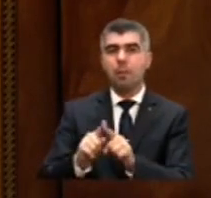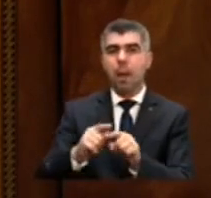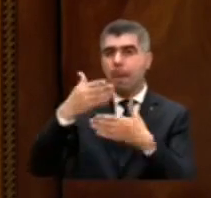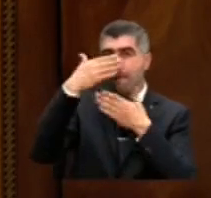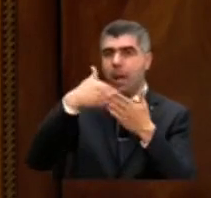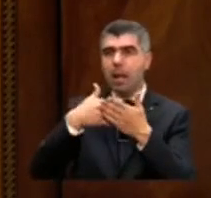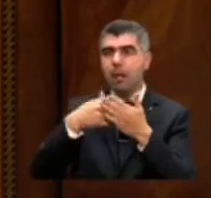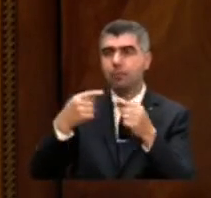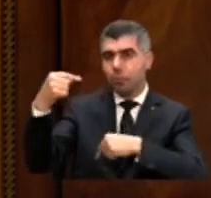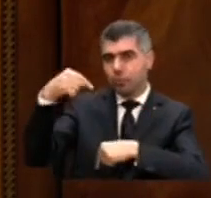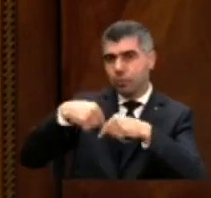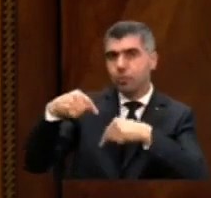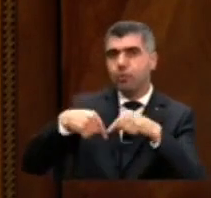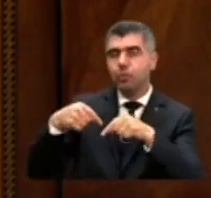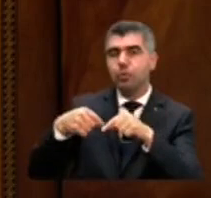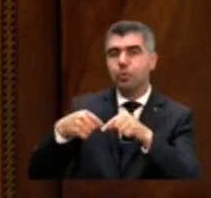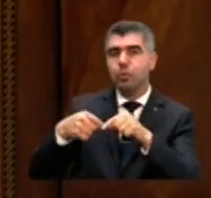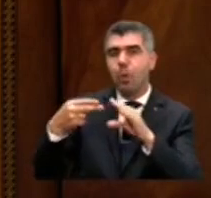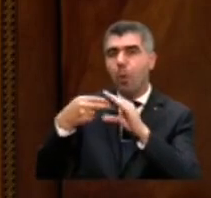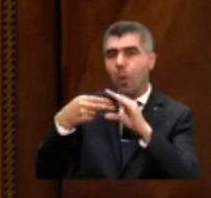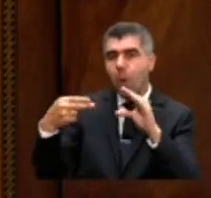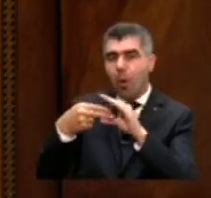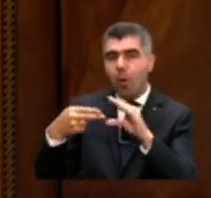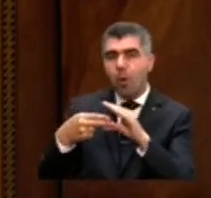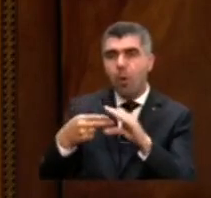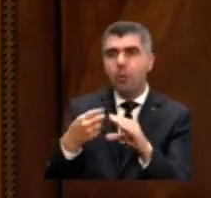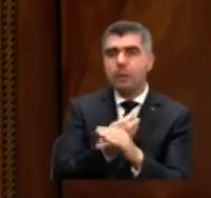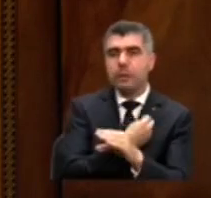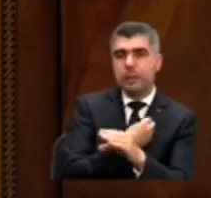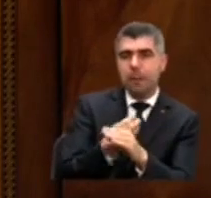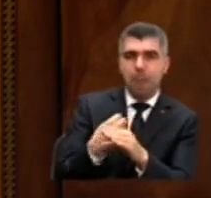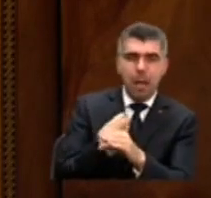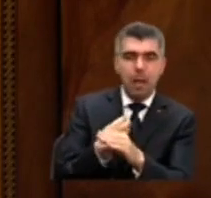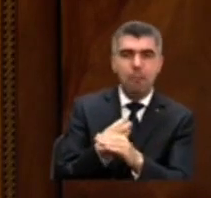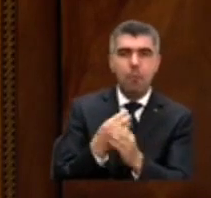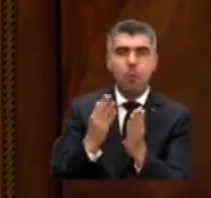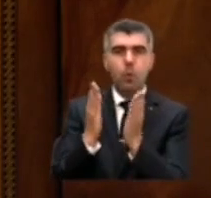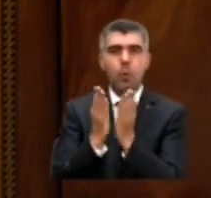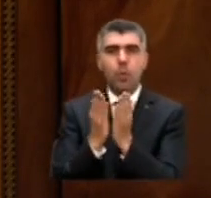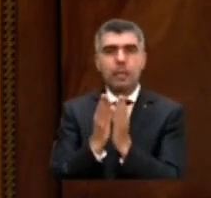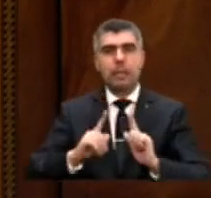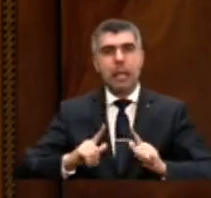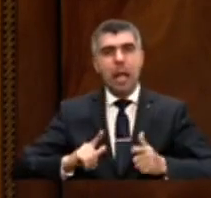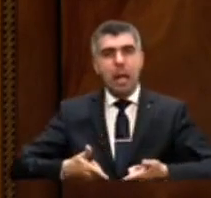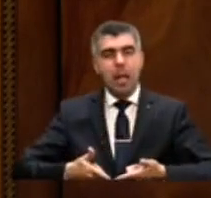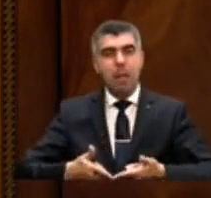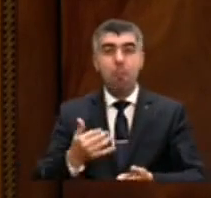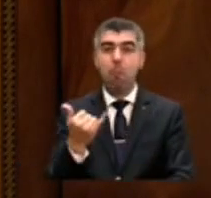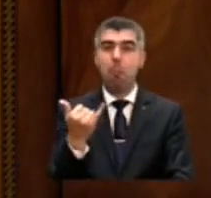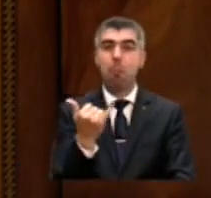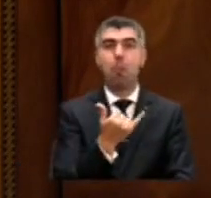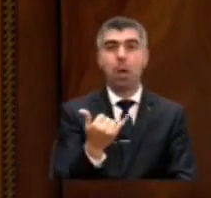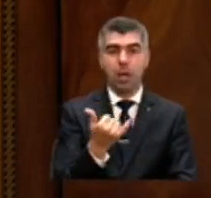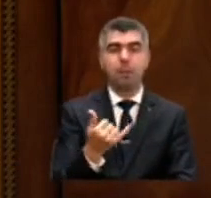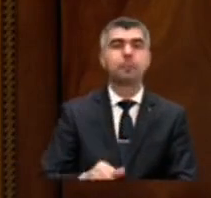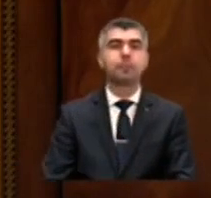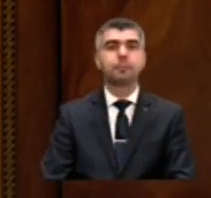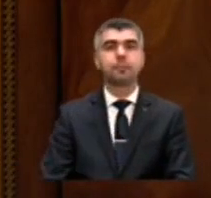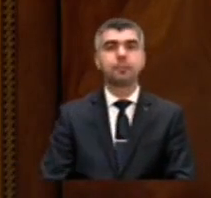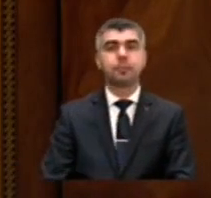تمثل خطط الاستثمارات المهمة في قطاعي الصحة والتعليم خيارا استراتيجيا قويا